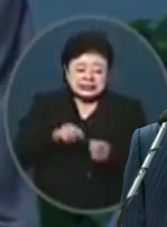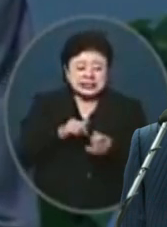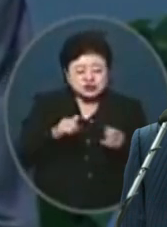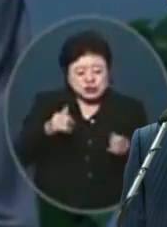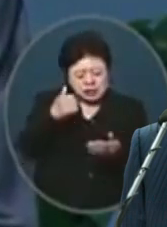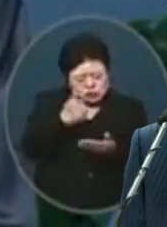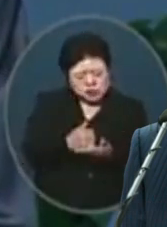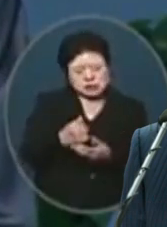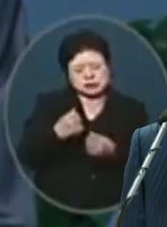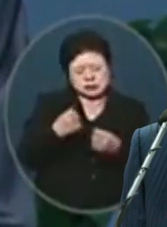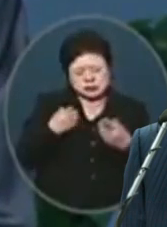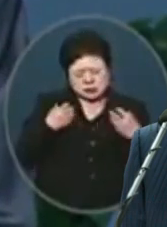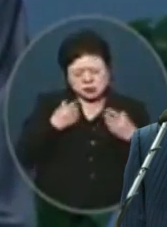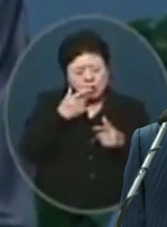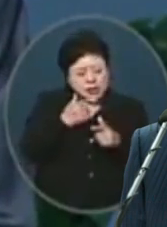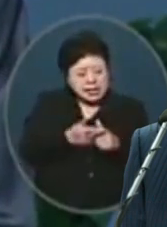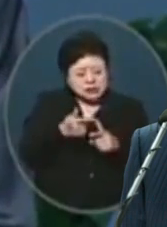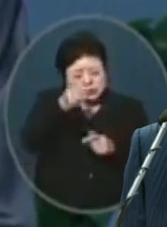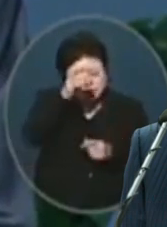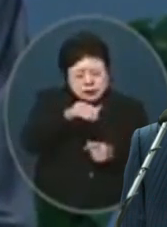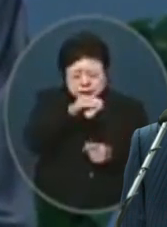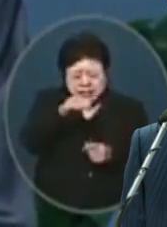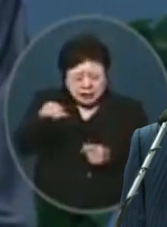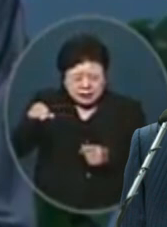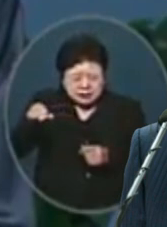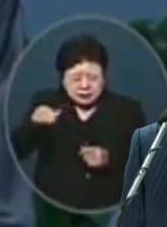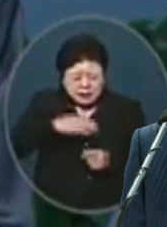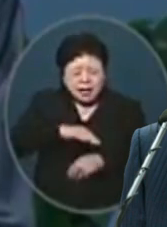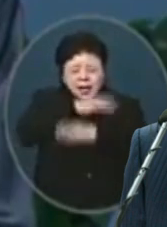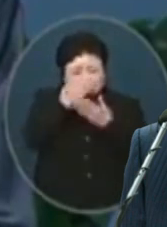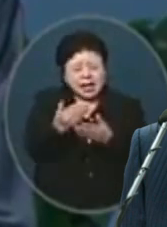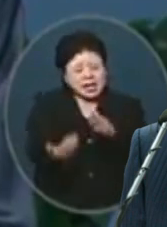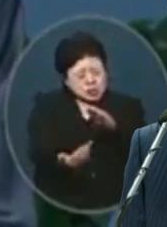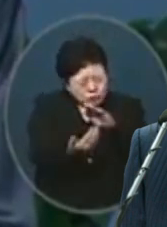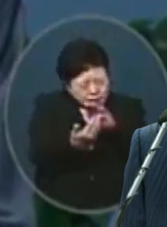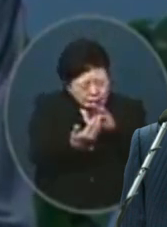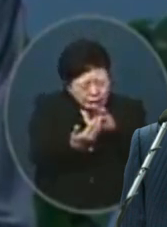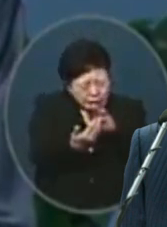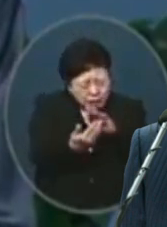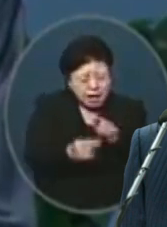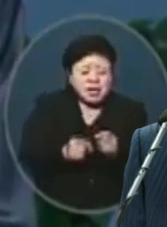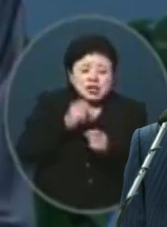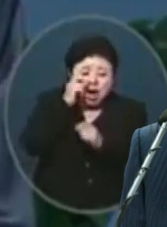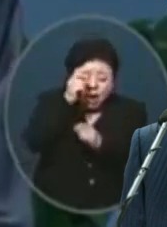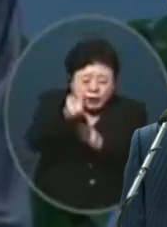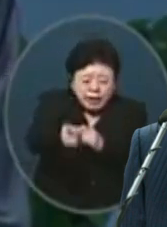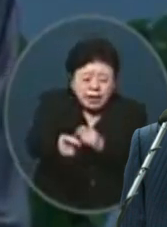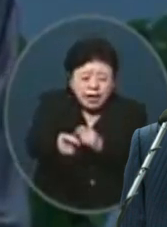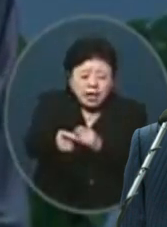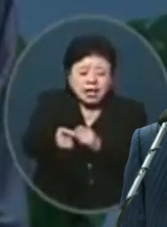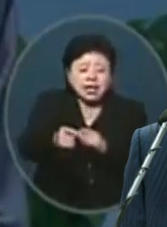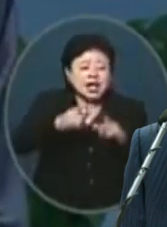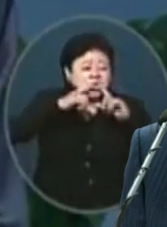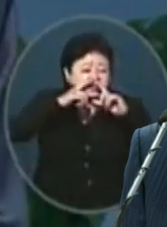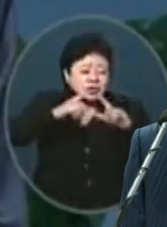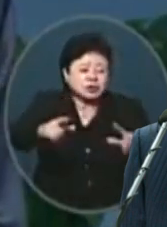책임지고 예수님의 십자가에서 내가 다 이루었다는 영원한